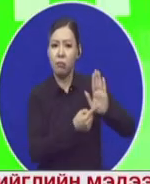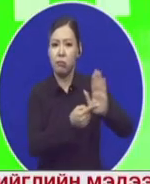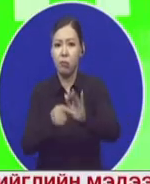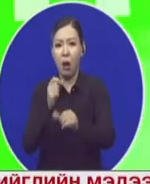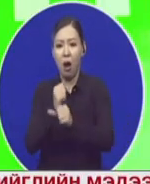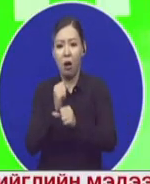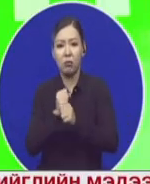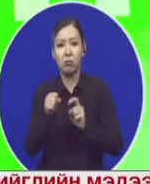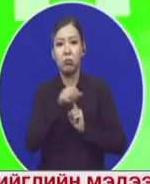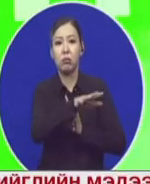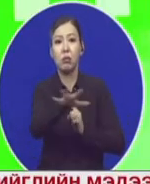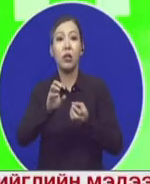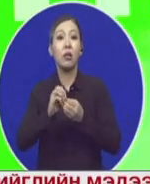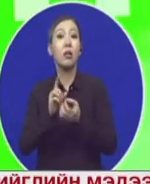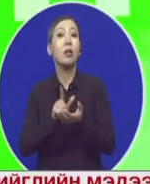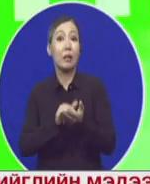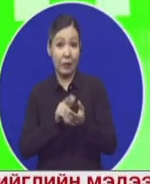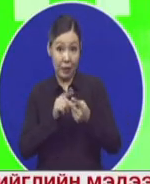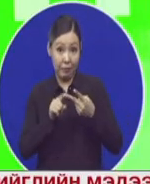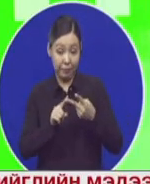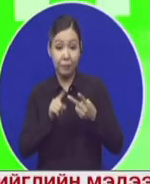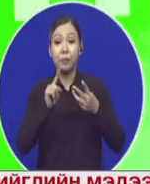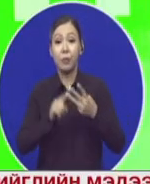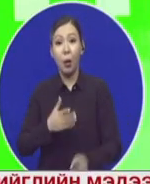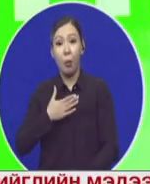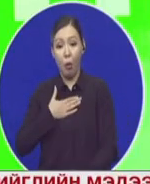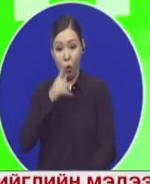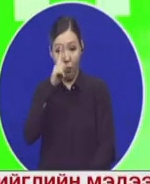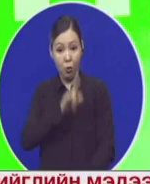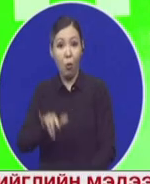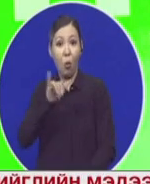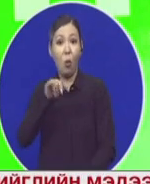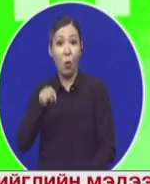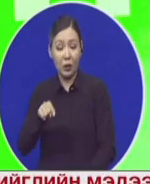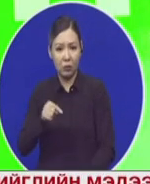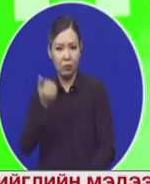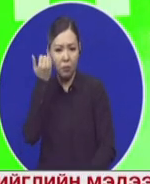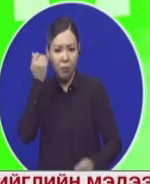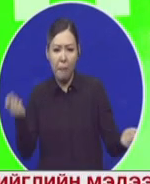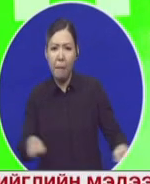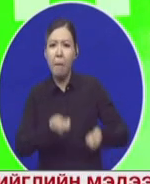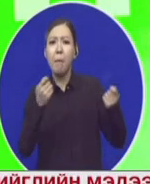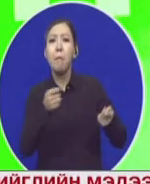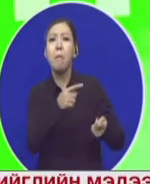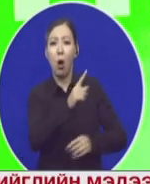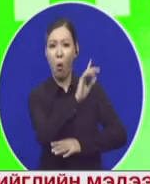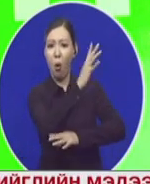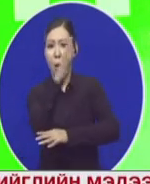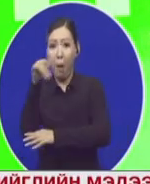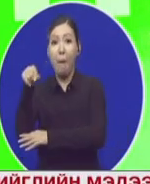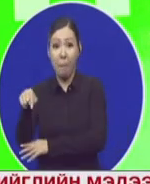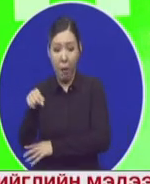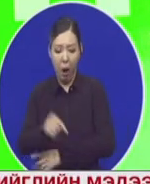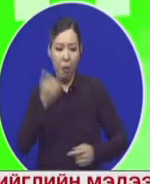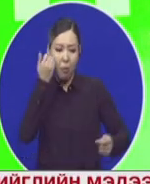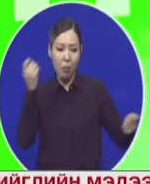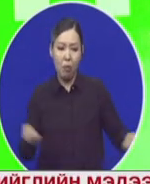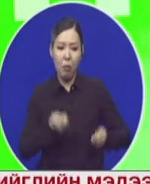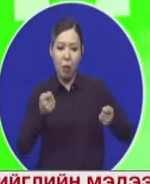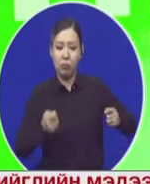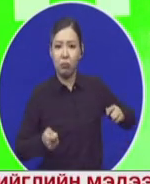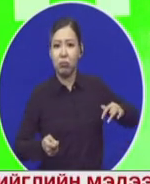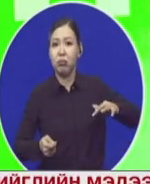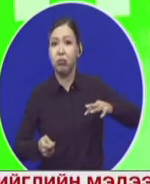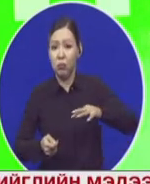За дээрэс нь бас манай одоо мал ойд их бэлчээрлэж ялангуяа өсвөр зал дулцган